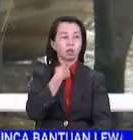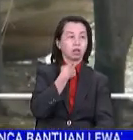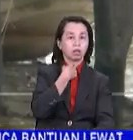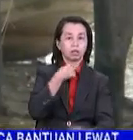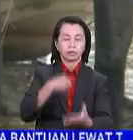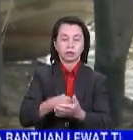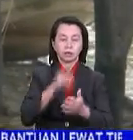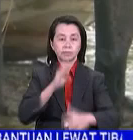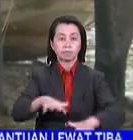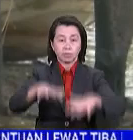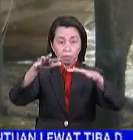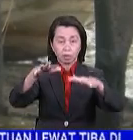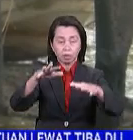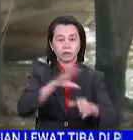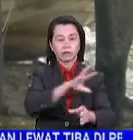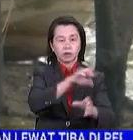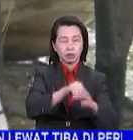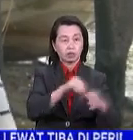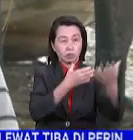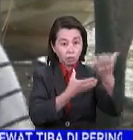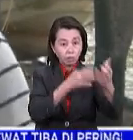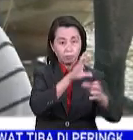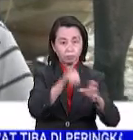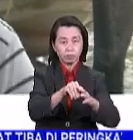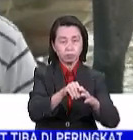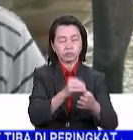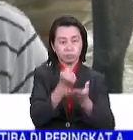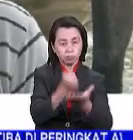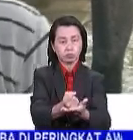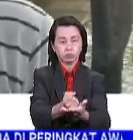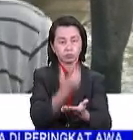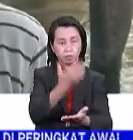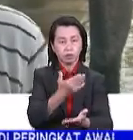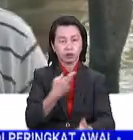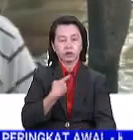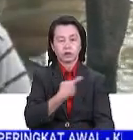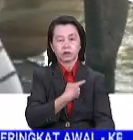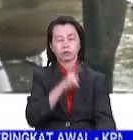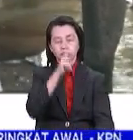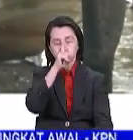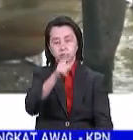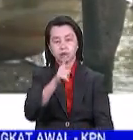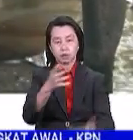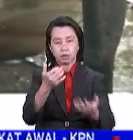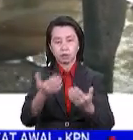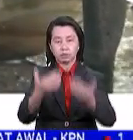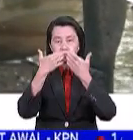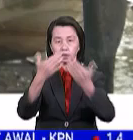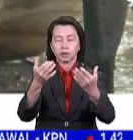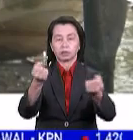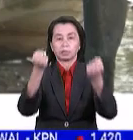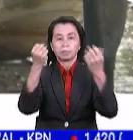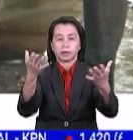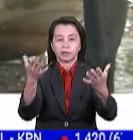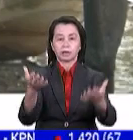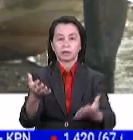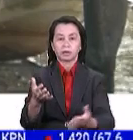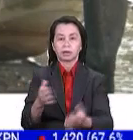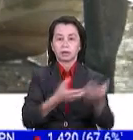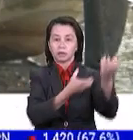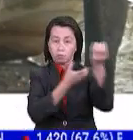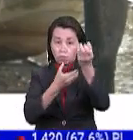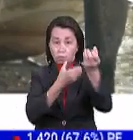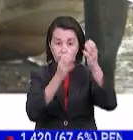semua, yang terlibat dalam banjiran ini. Kami memang nak terima kasih banyaklah atas pihak